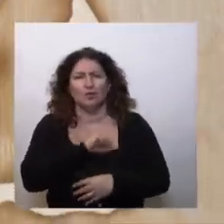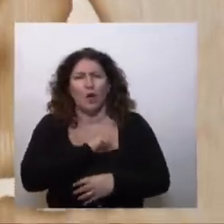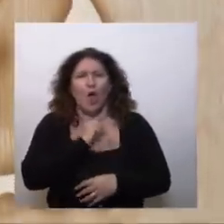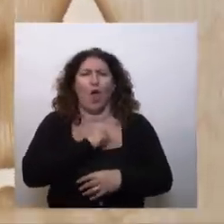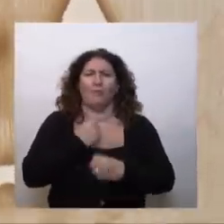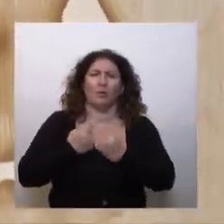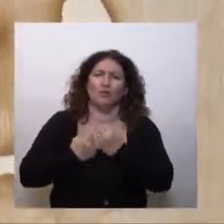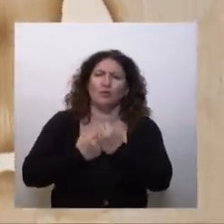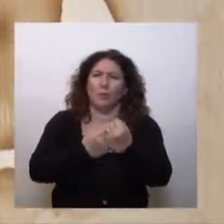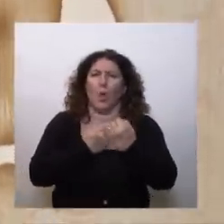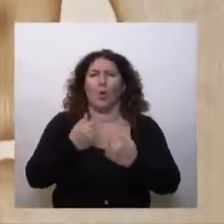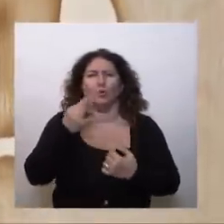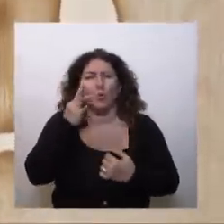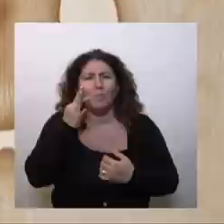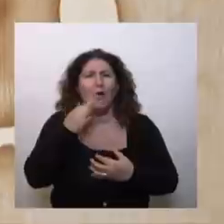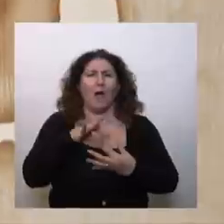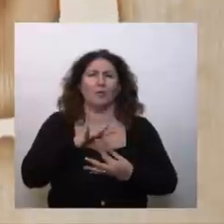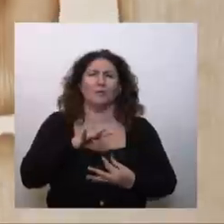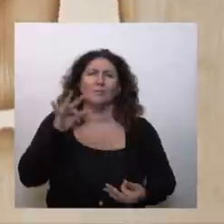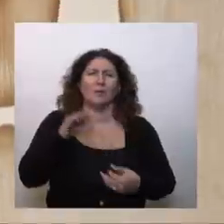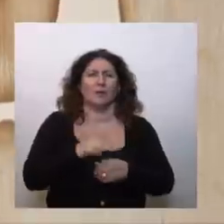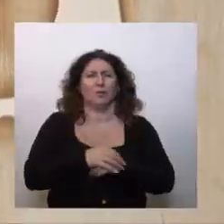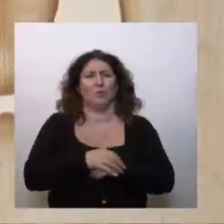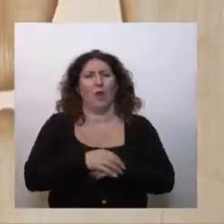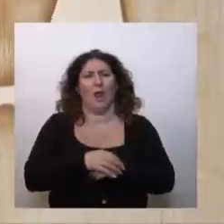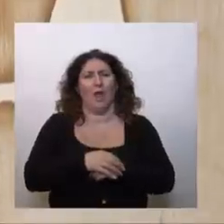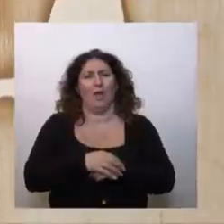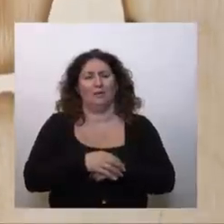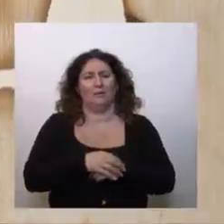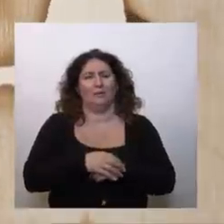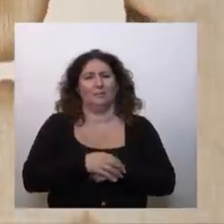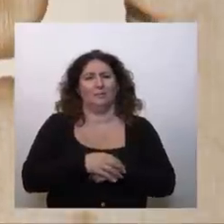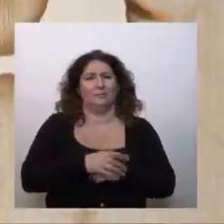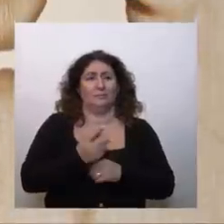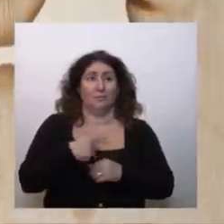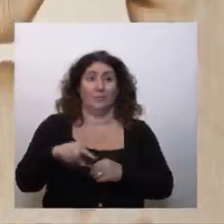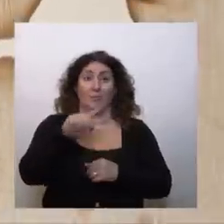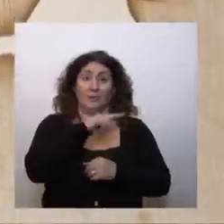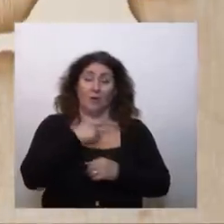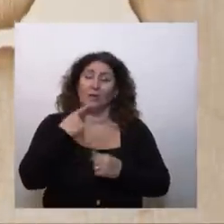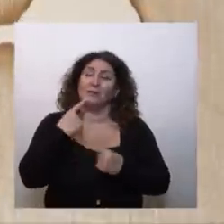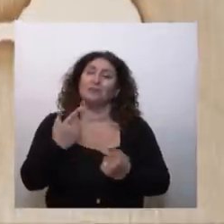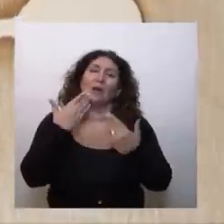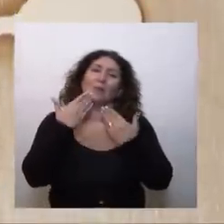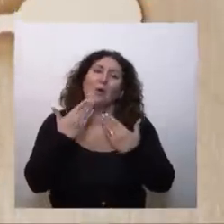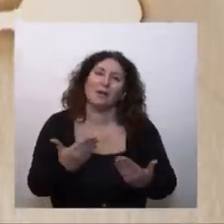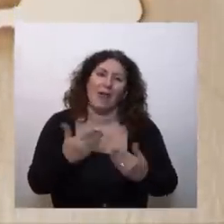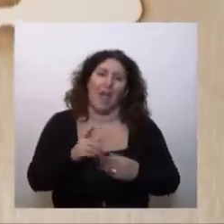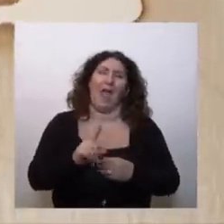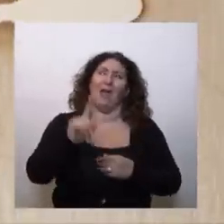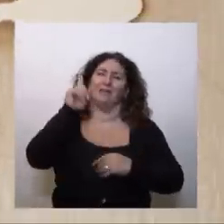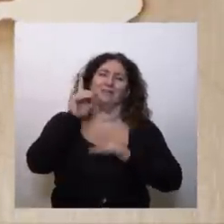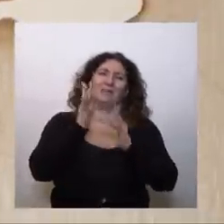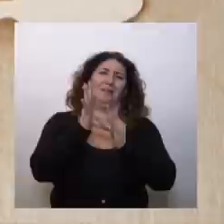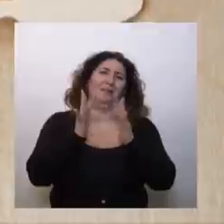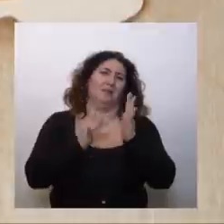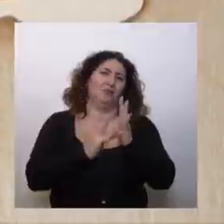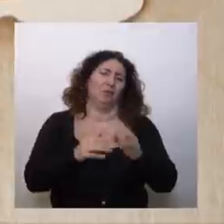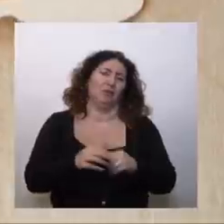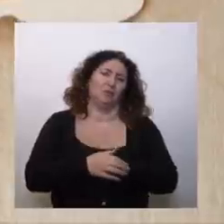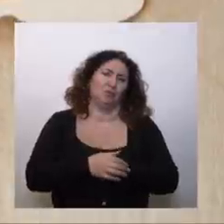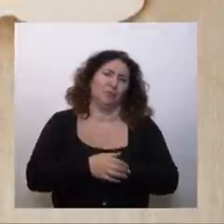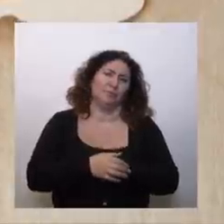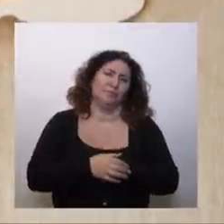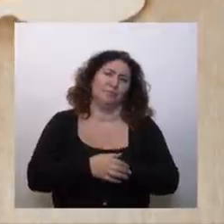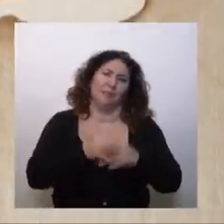umano, spirituale, mentre lodiamo e rendiamo grazie al Signore, sicuri e gioiosi